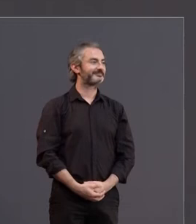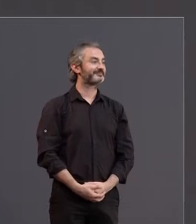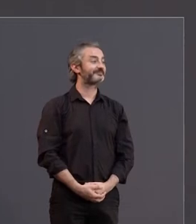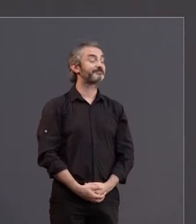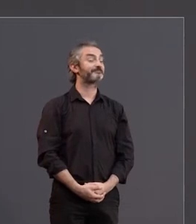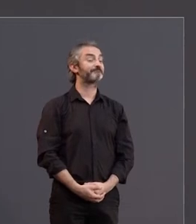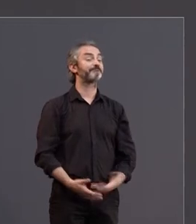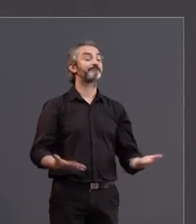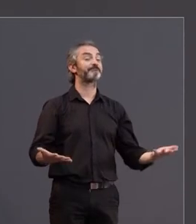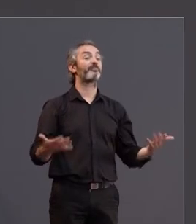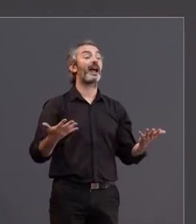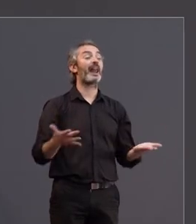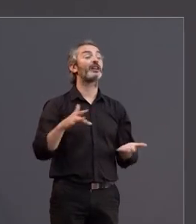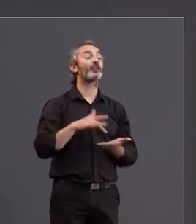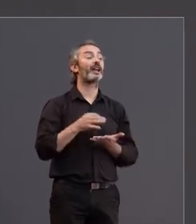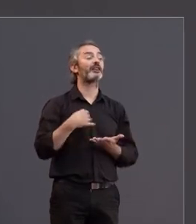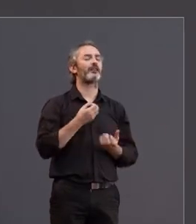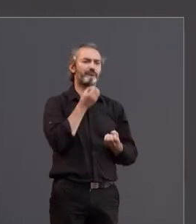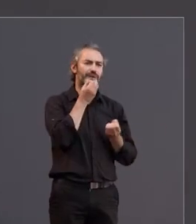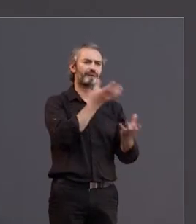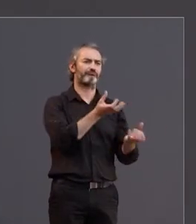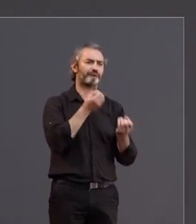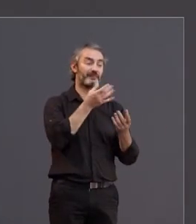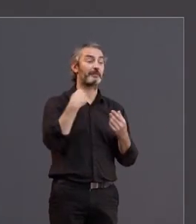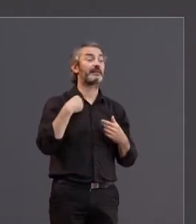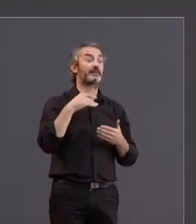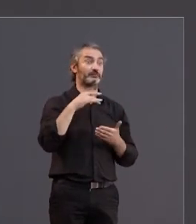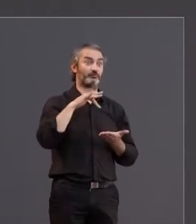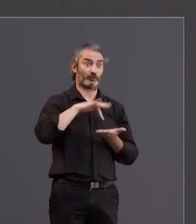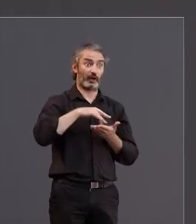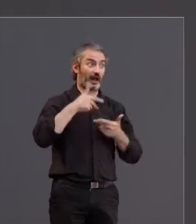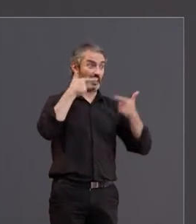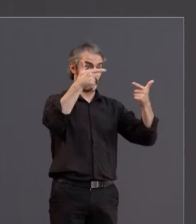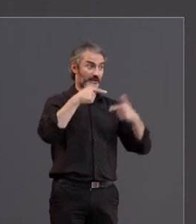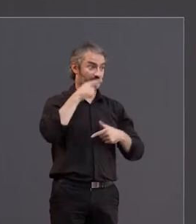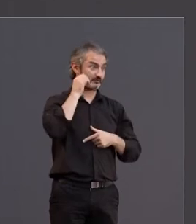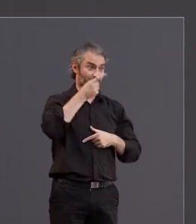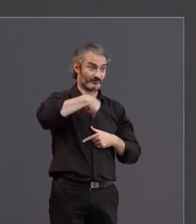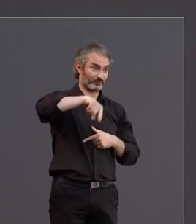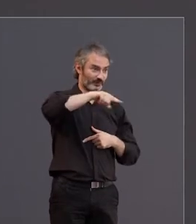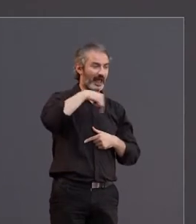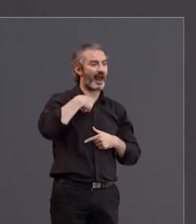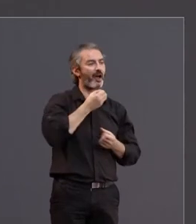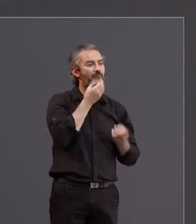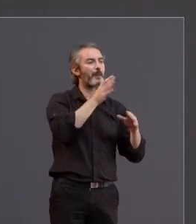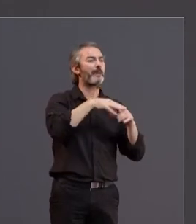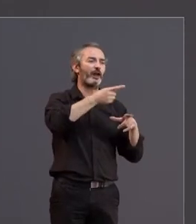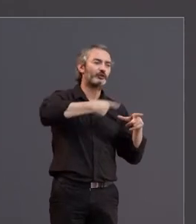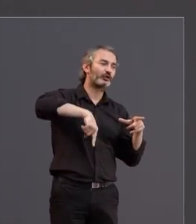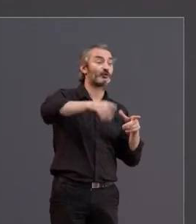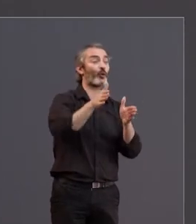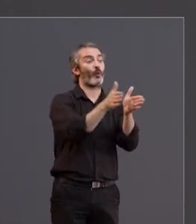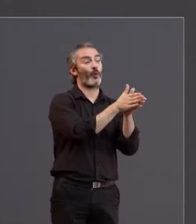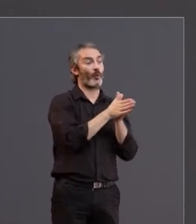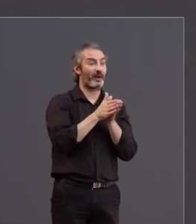I ara és l'hora dels parlaments, dels graduats i graduades, de vosaltres, que adreçaran unes paraules a tots els seus